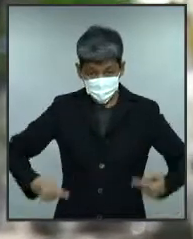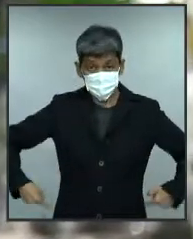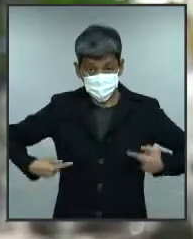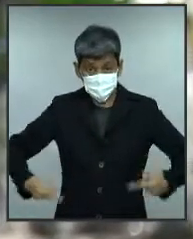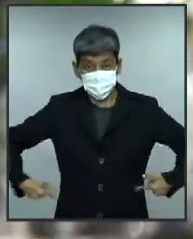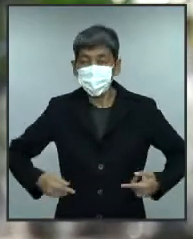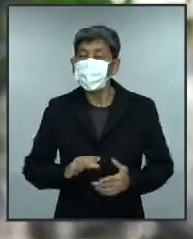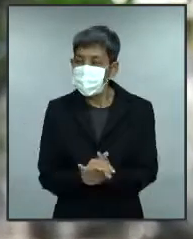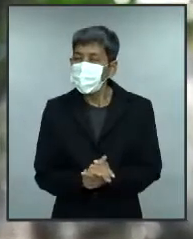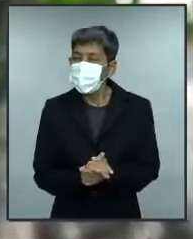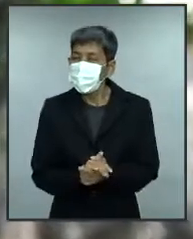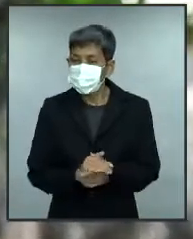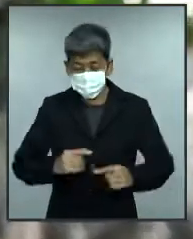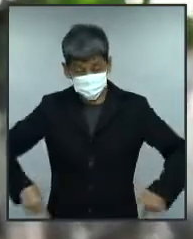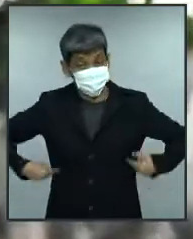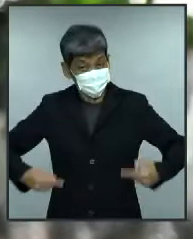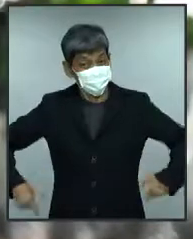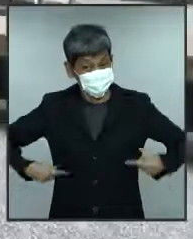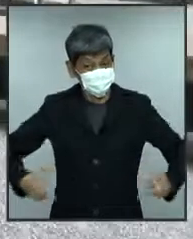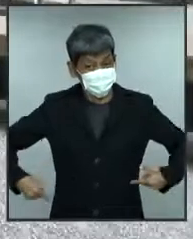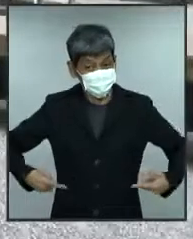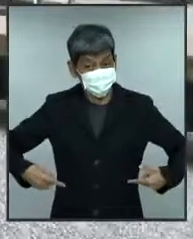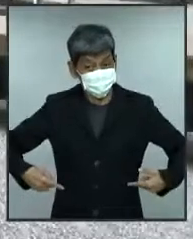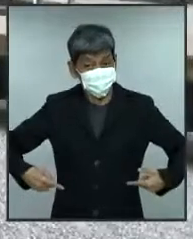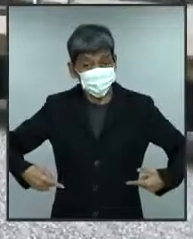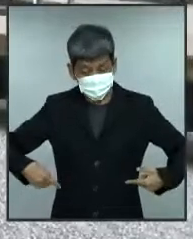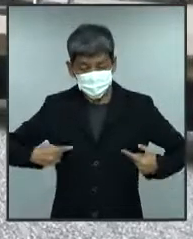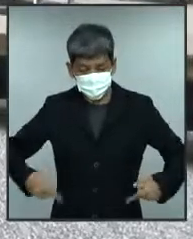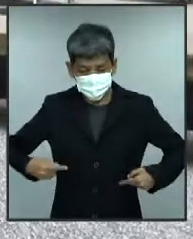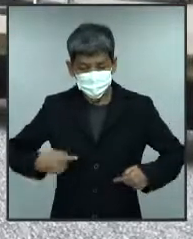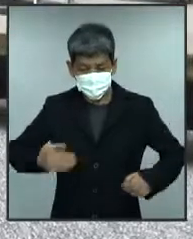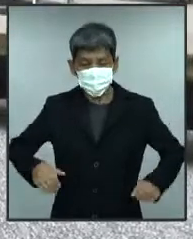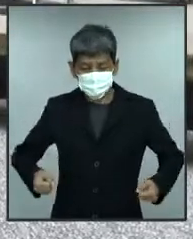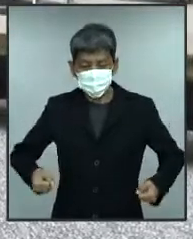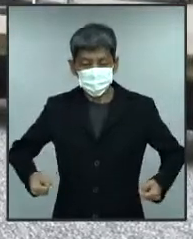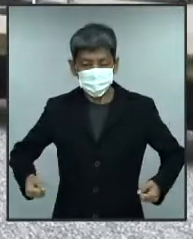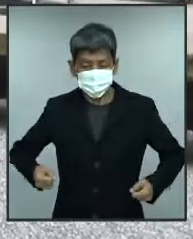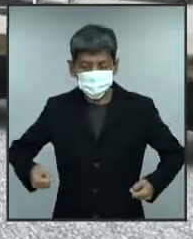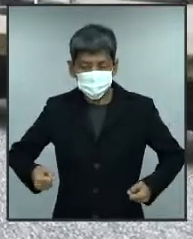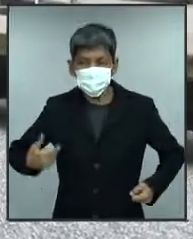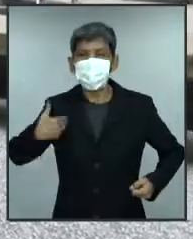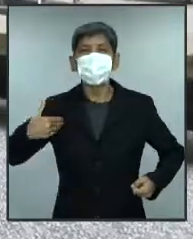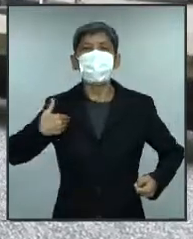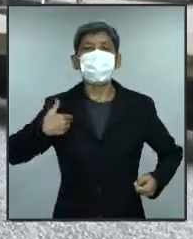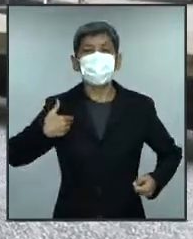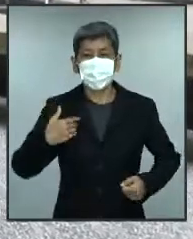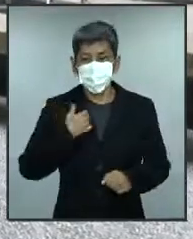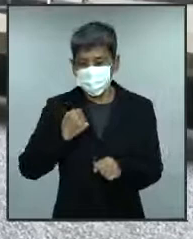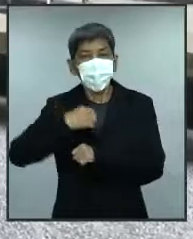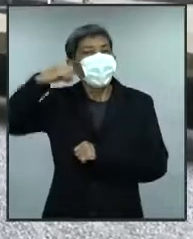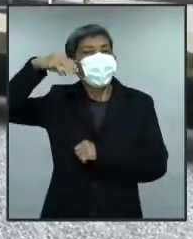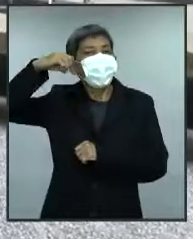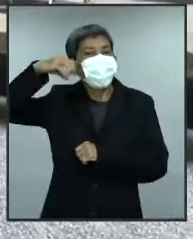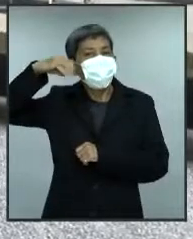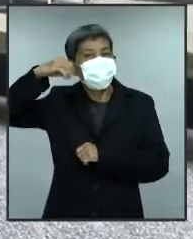มีนิ่งความหมายก็คือนะครับก็คือ จังหวะที่มันออกตัว เนี่ยมันจะมีกระตุก ครับ เนื่องจากอะไรเพราะว่าเราใส่ก